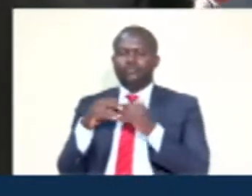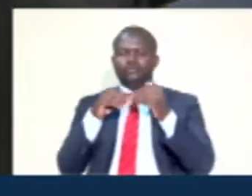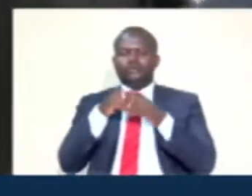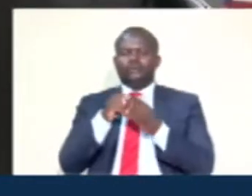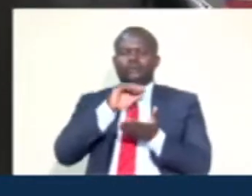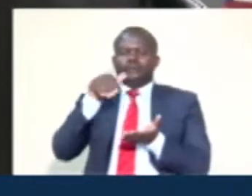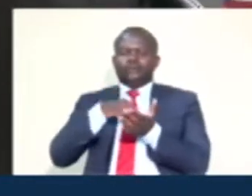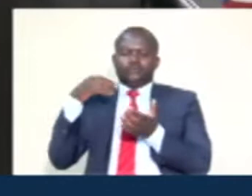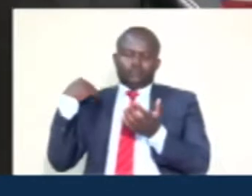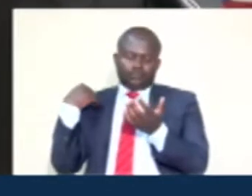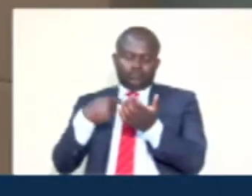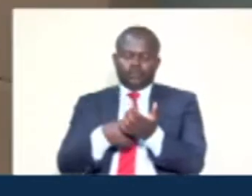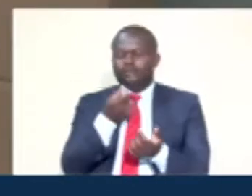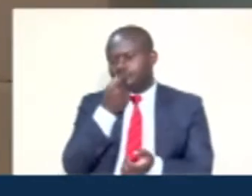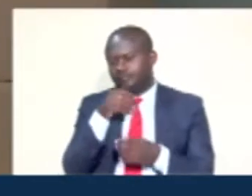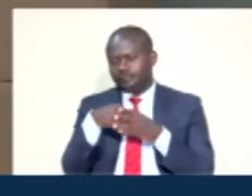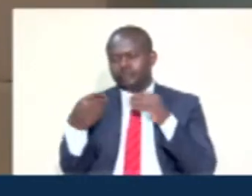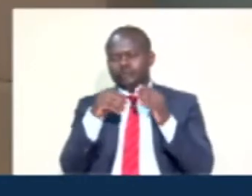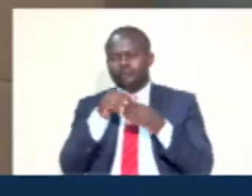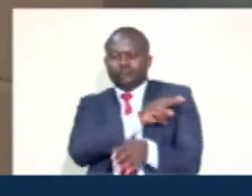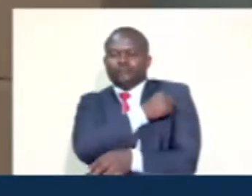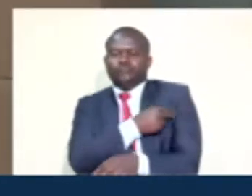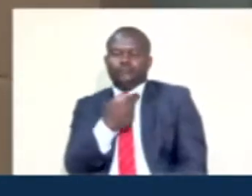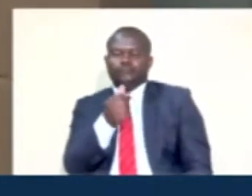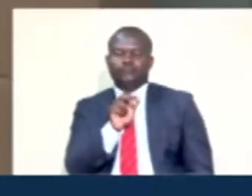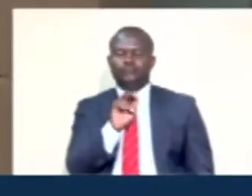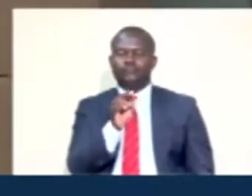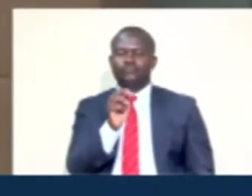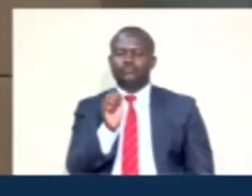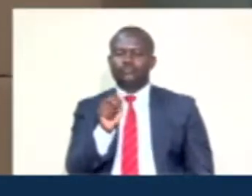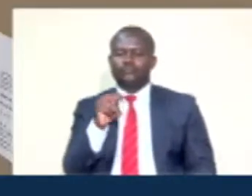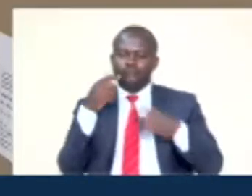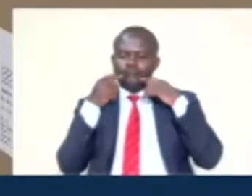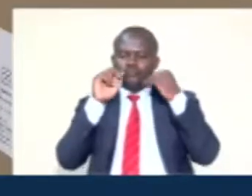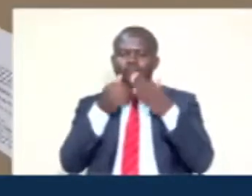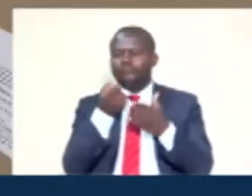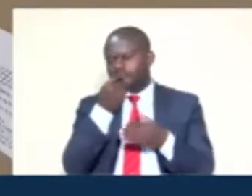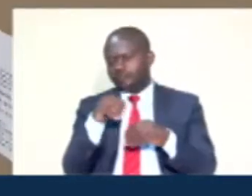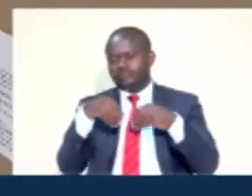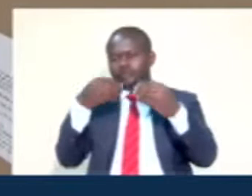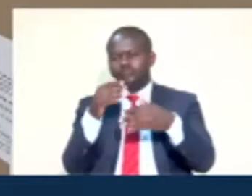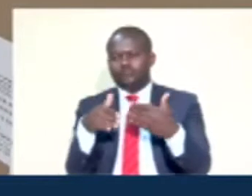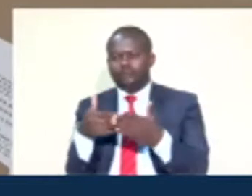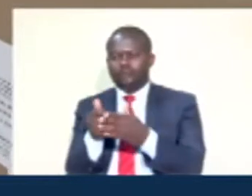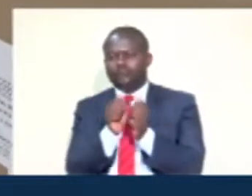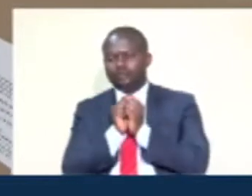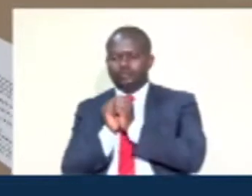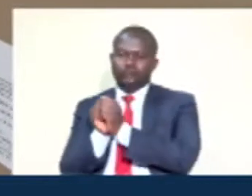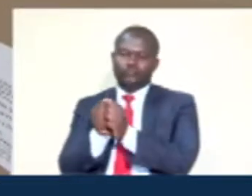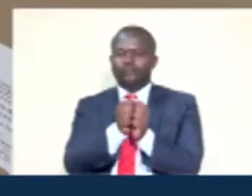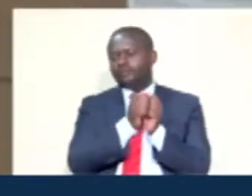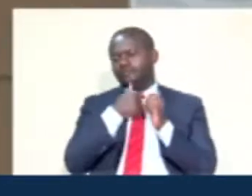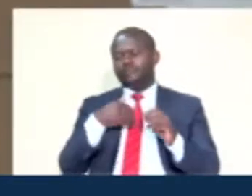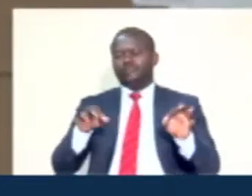imiti n'ibikoresho byo kwa muganga, Harerimana P, avuga ko imiti yatanzwe ikomatanije ikaba